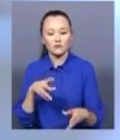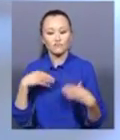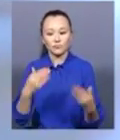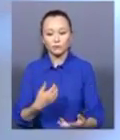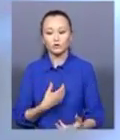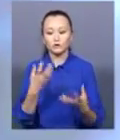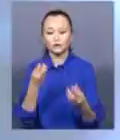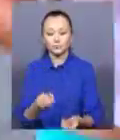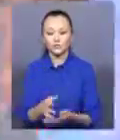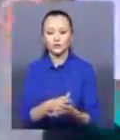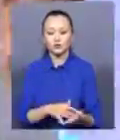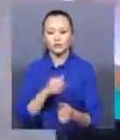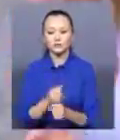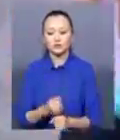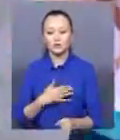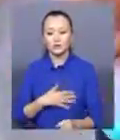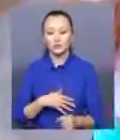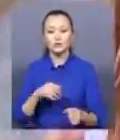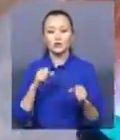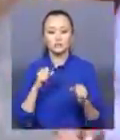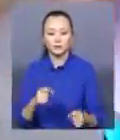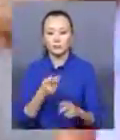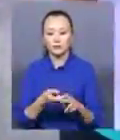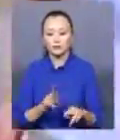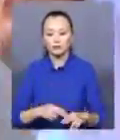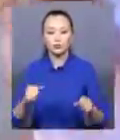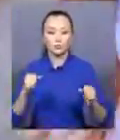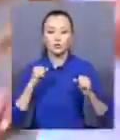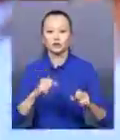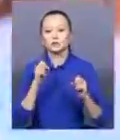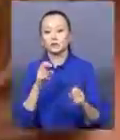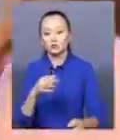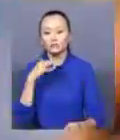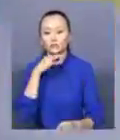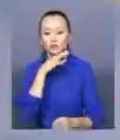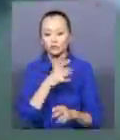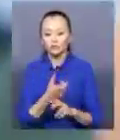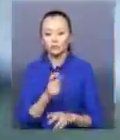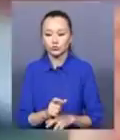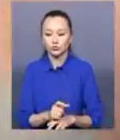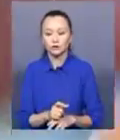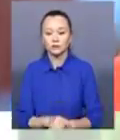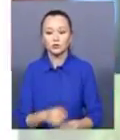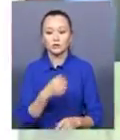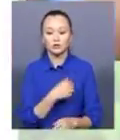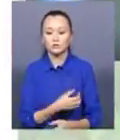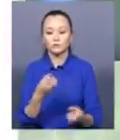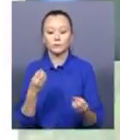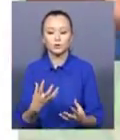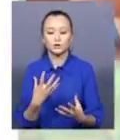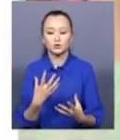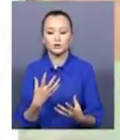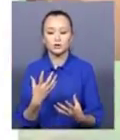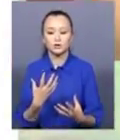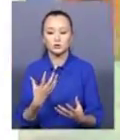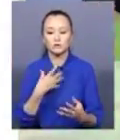А главная ошибка – чрезмерная нагрузка. Помните, основная идея разминки – поднять тонус организма, а не